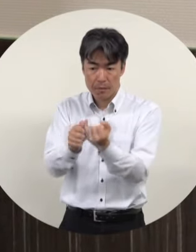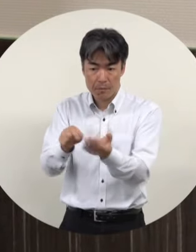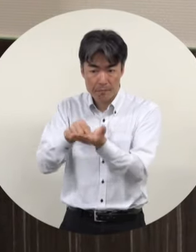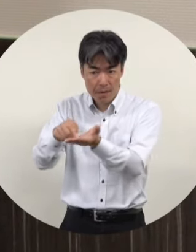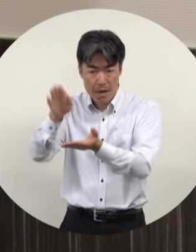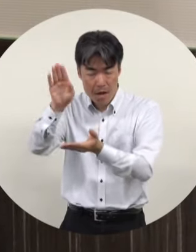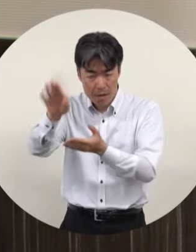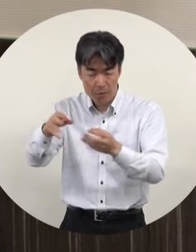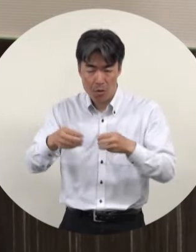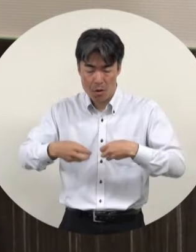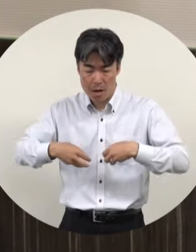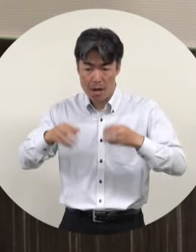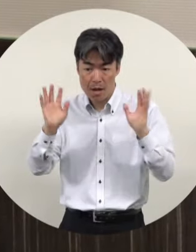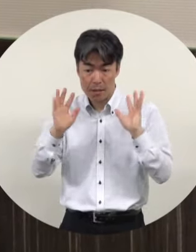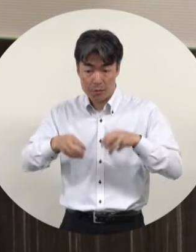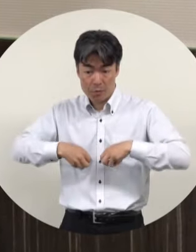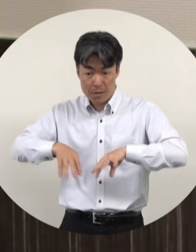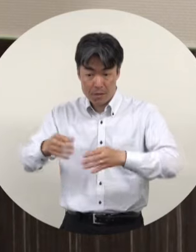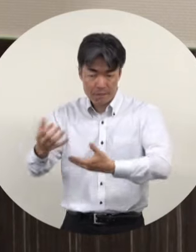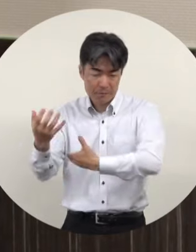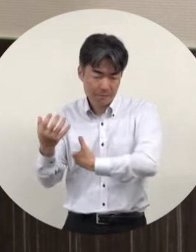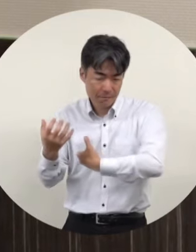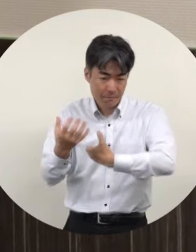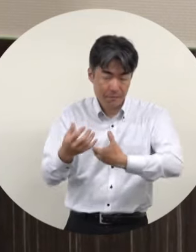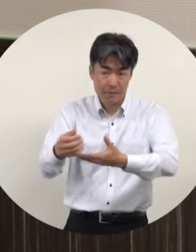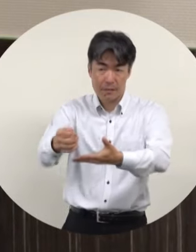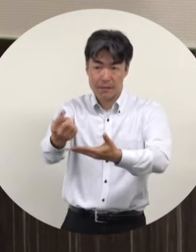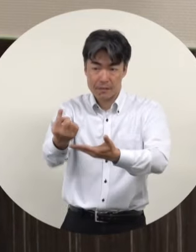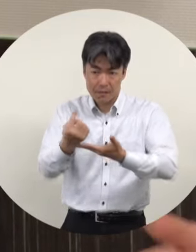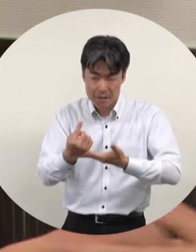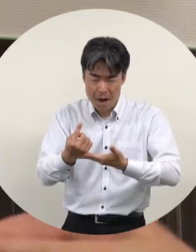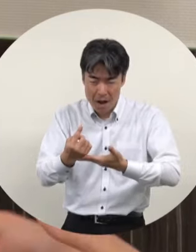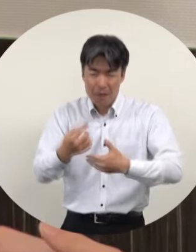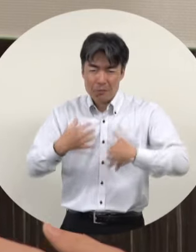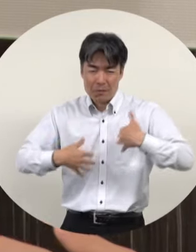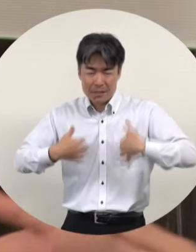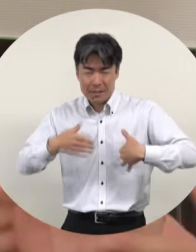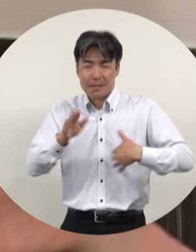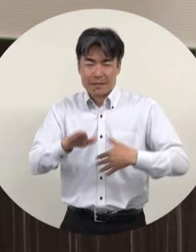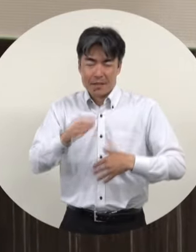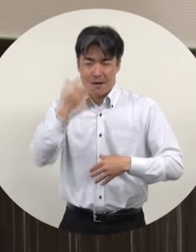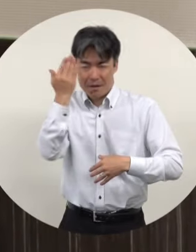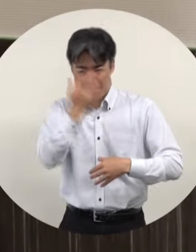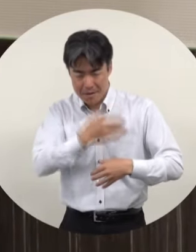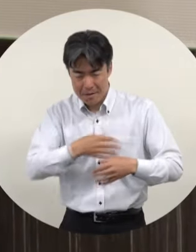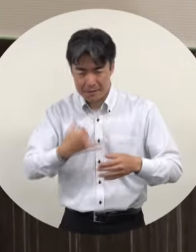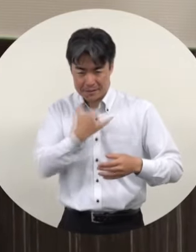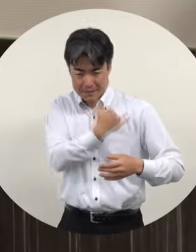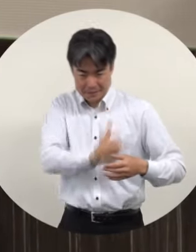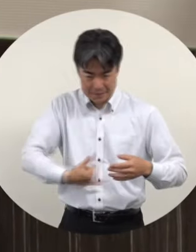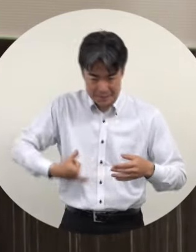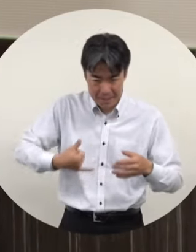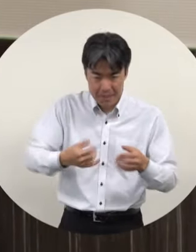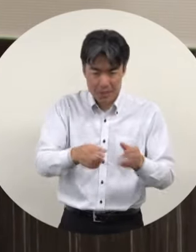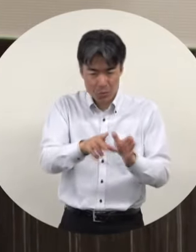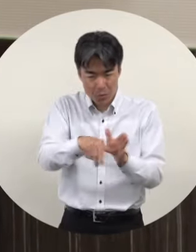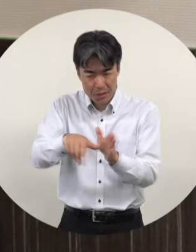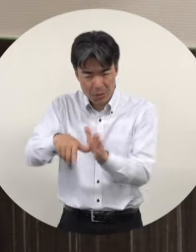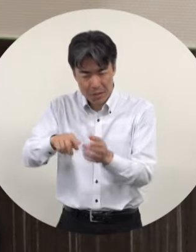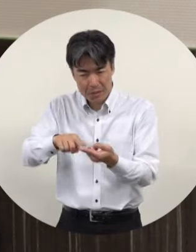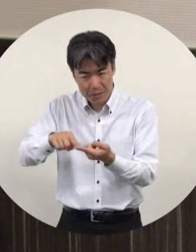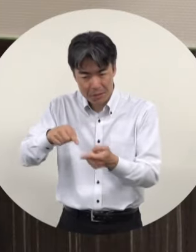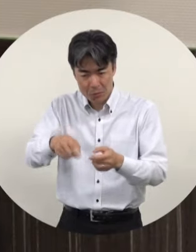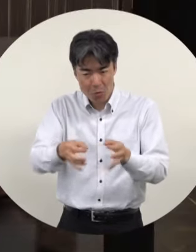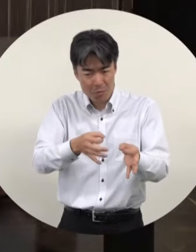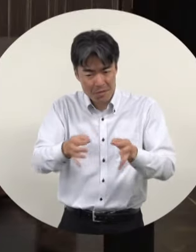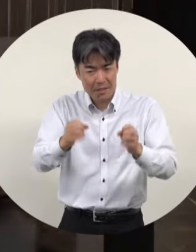いてこととかありましたね。 すごいですね、人生の色の締めに、ね、このお店で立ち会ってるんですね、はい、素敵です